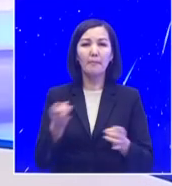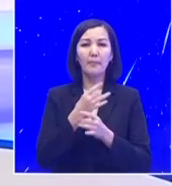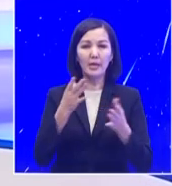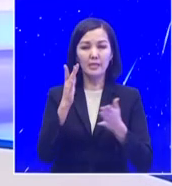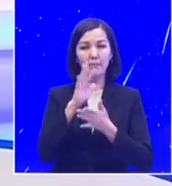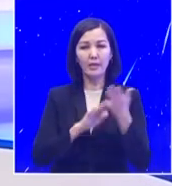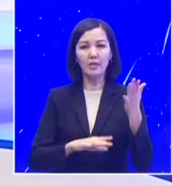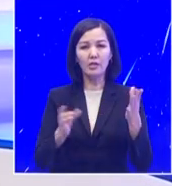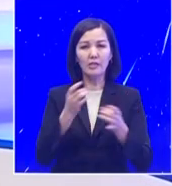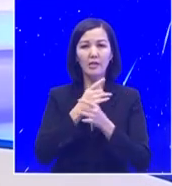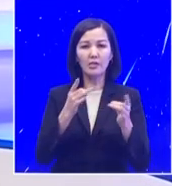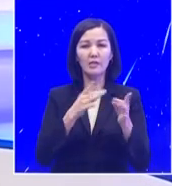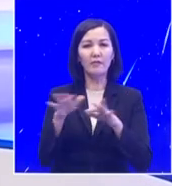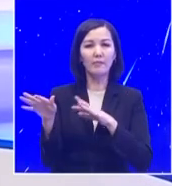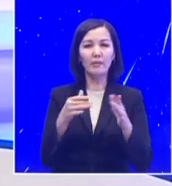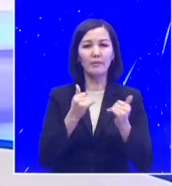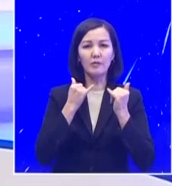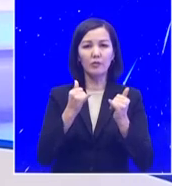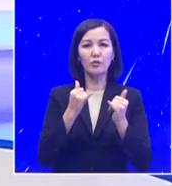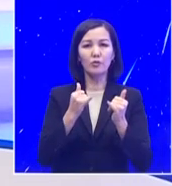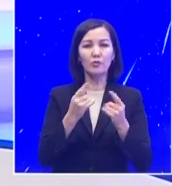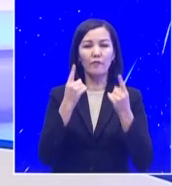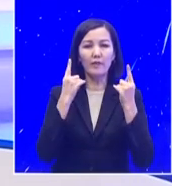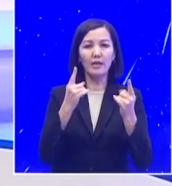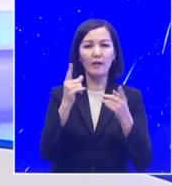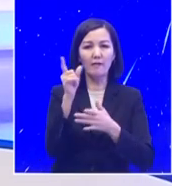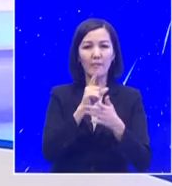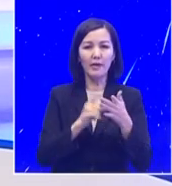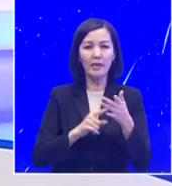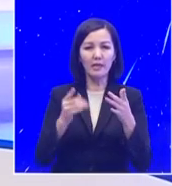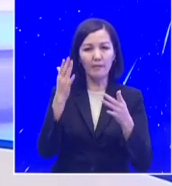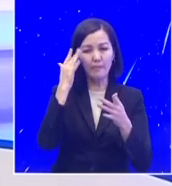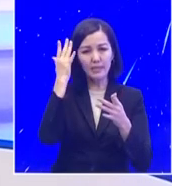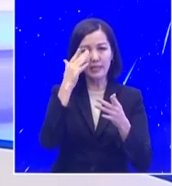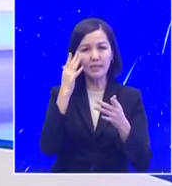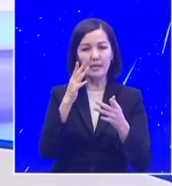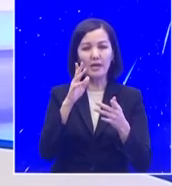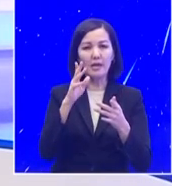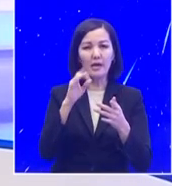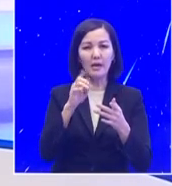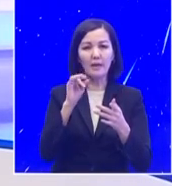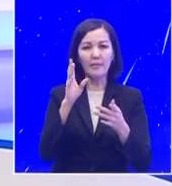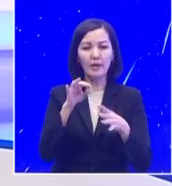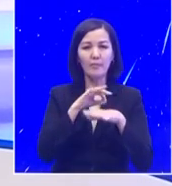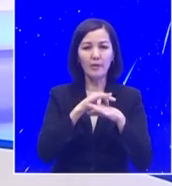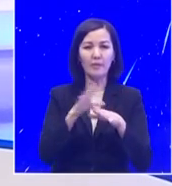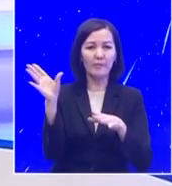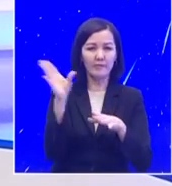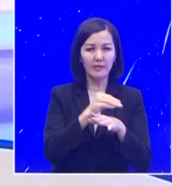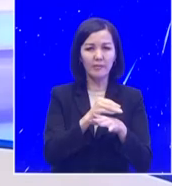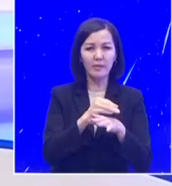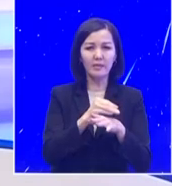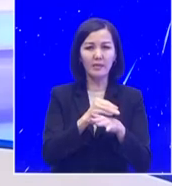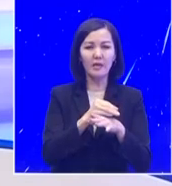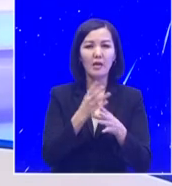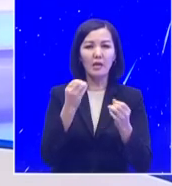Праздник продолжается. Торжественные мероприятия, посвященные юбилею великого поэта и мыслителя Абая Кунанбаева, проходят повсеместно. В